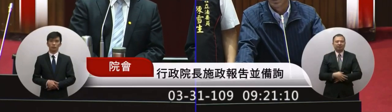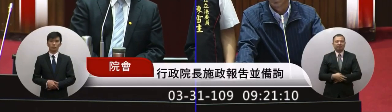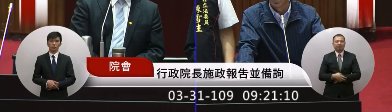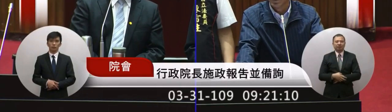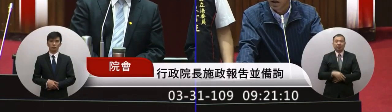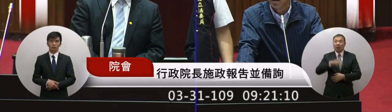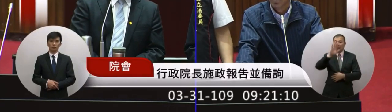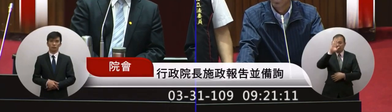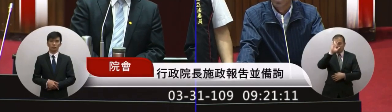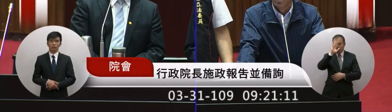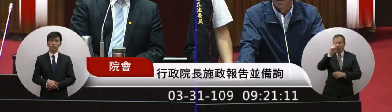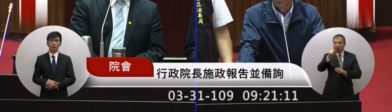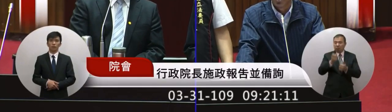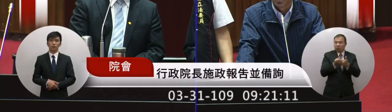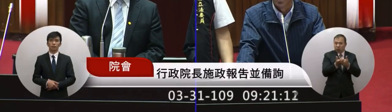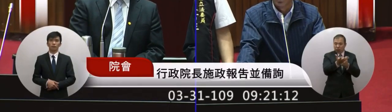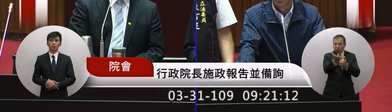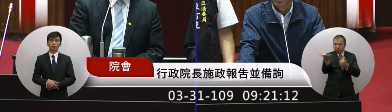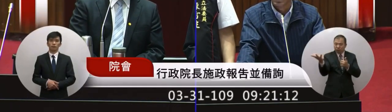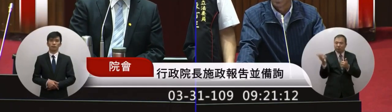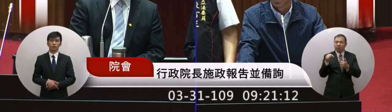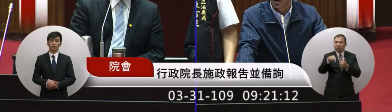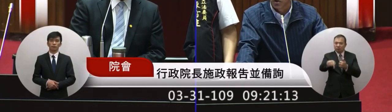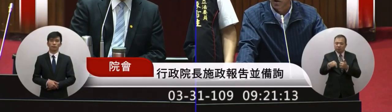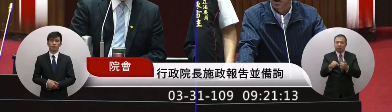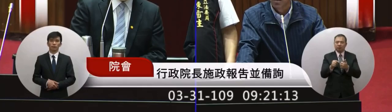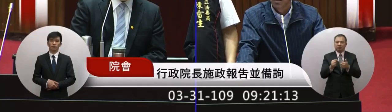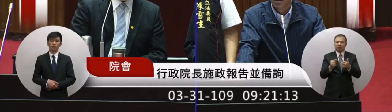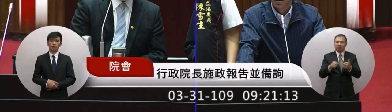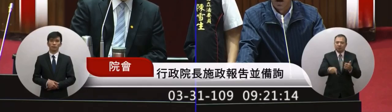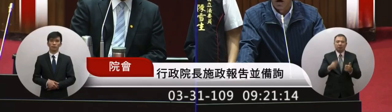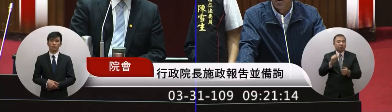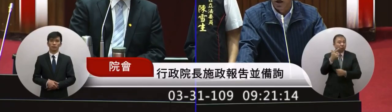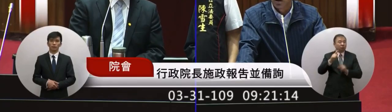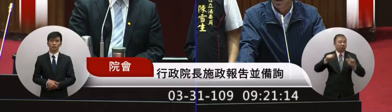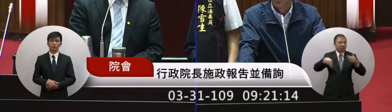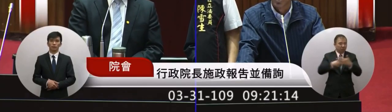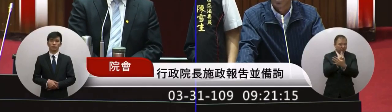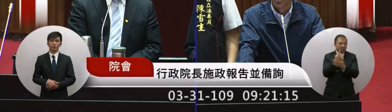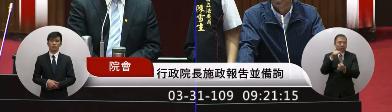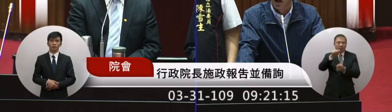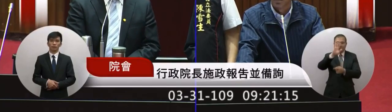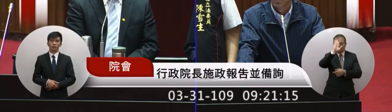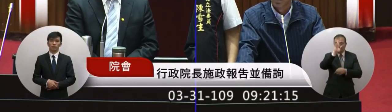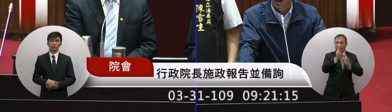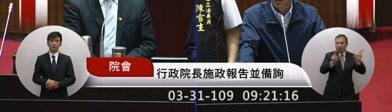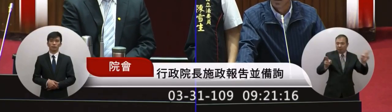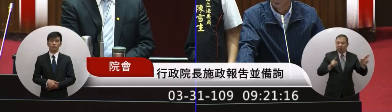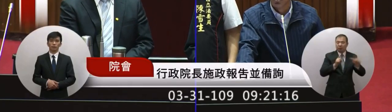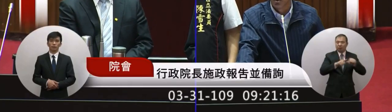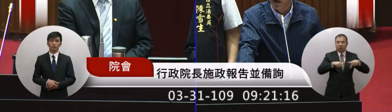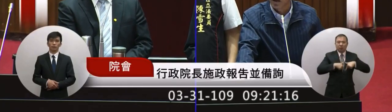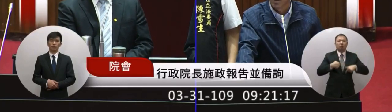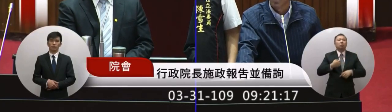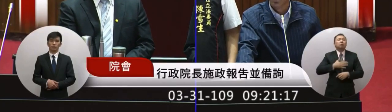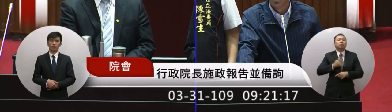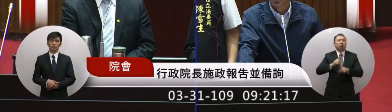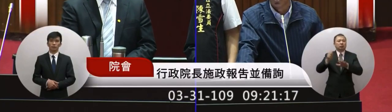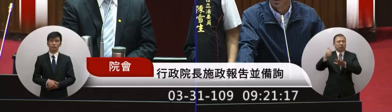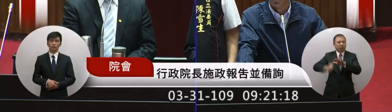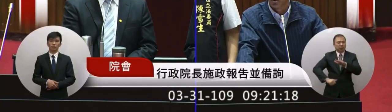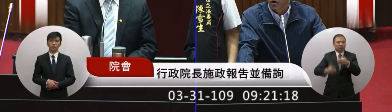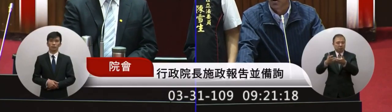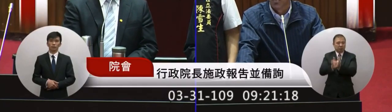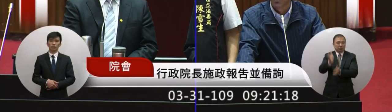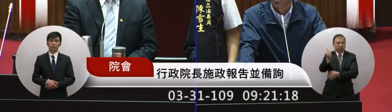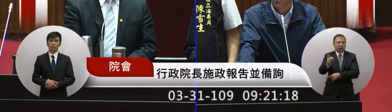整个疫情的因应，也不只是疫情指挥中心，啊，我也知道我们沈部长大概跟很多业者做